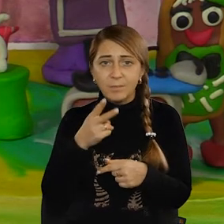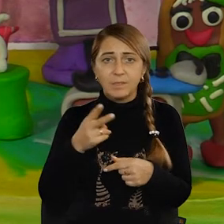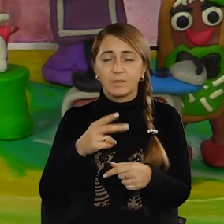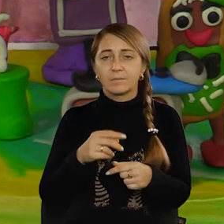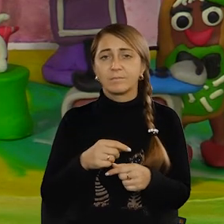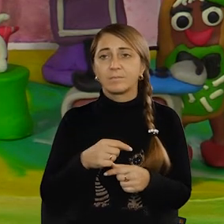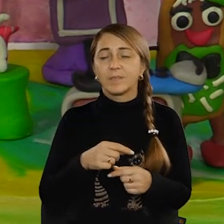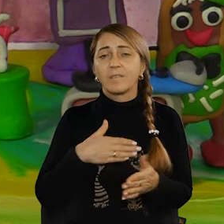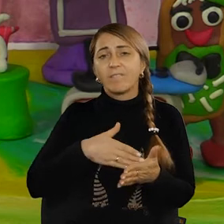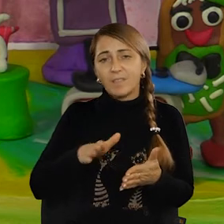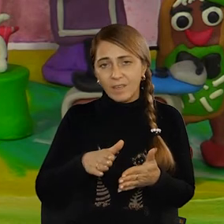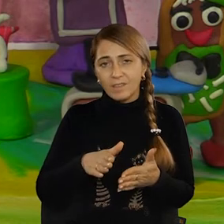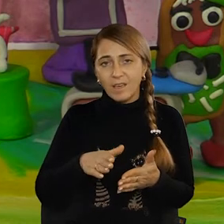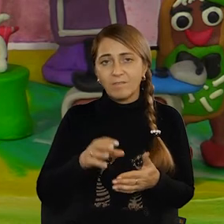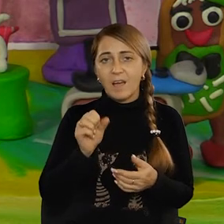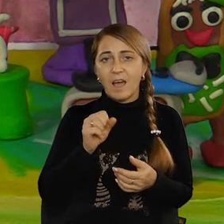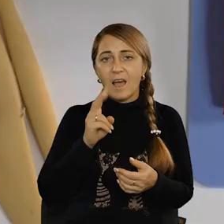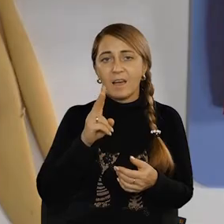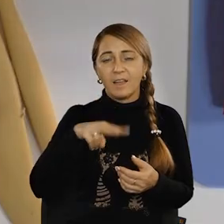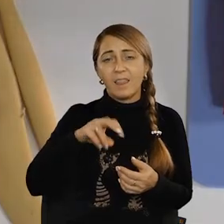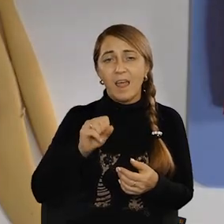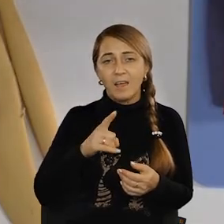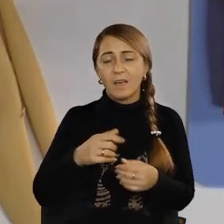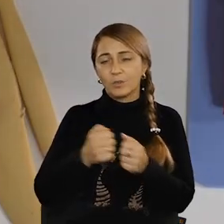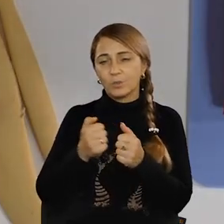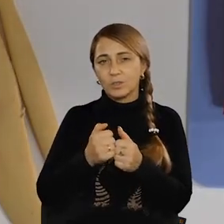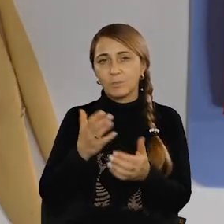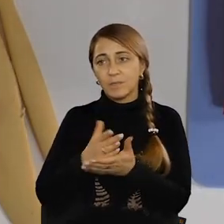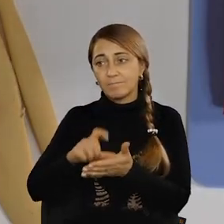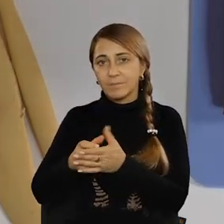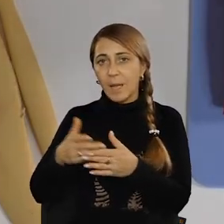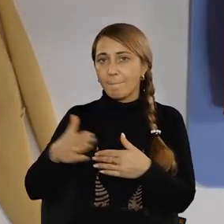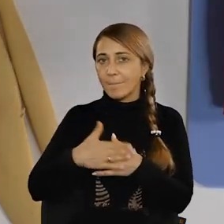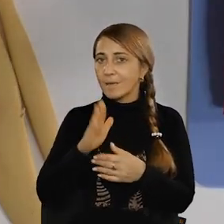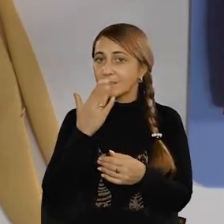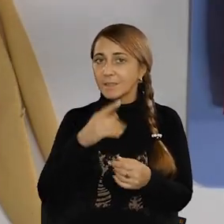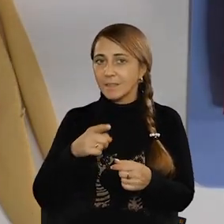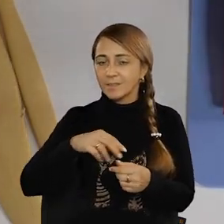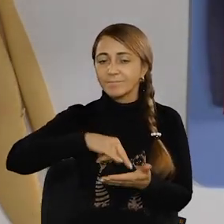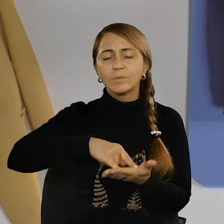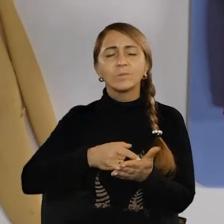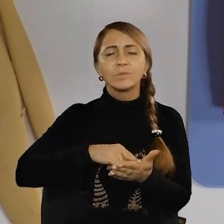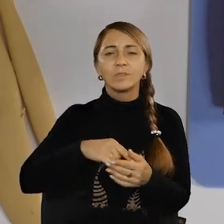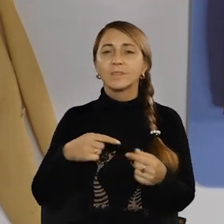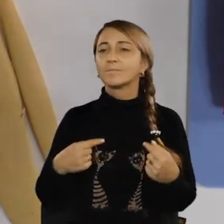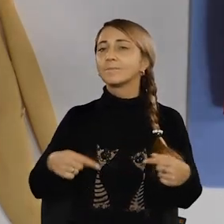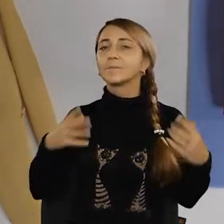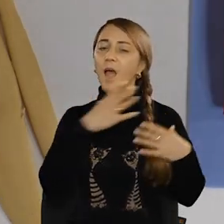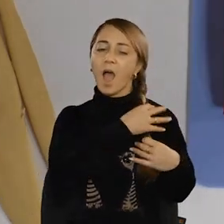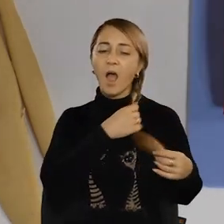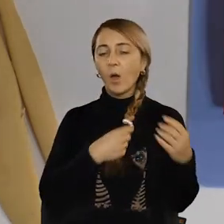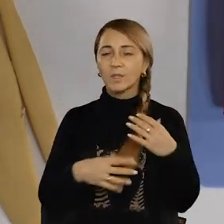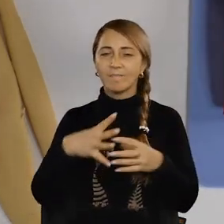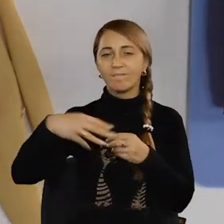– чемно відказав еклер. У сусідньому приміщенні біля дзеркала вертілася довгокоса